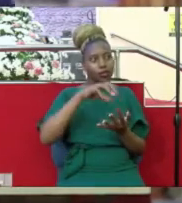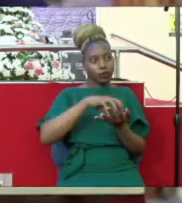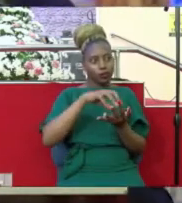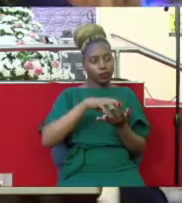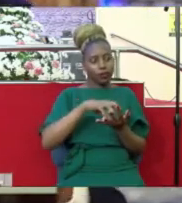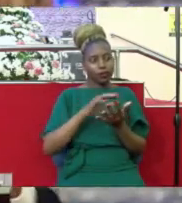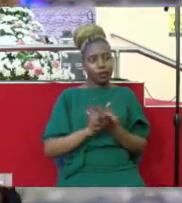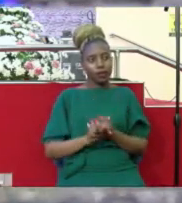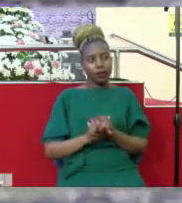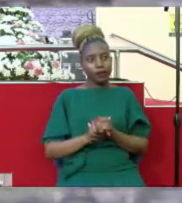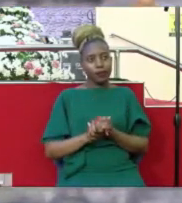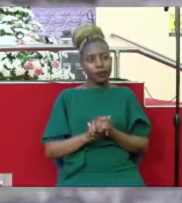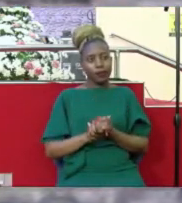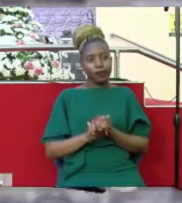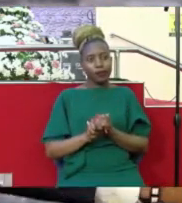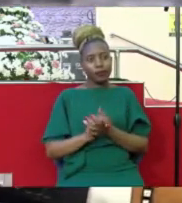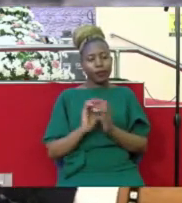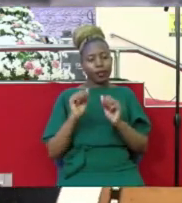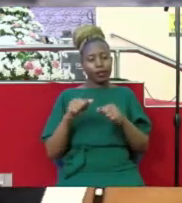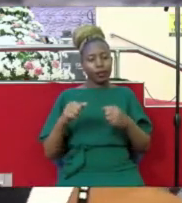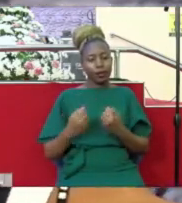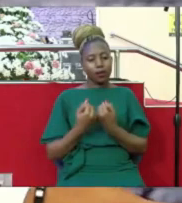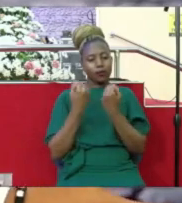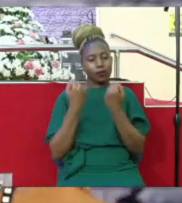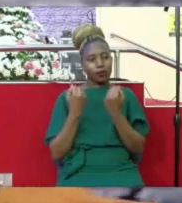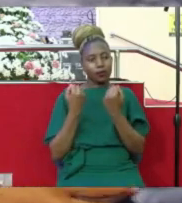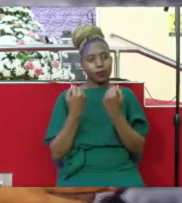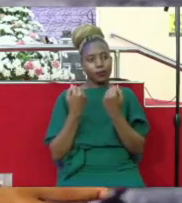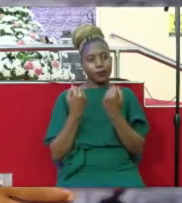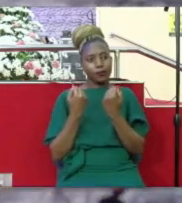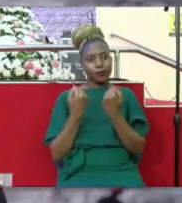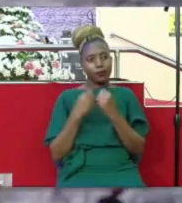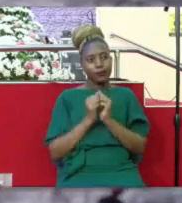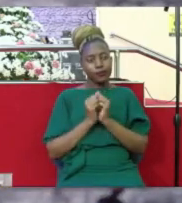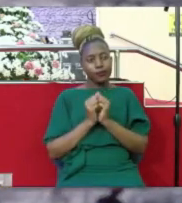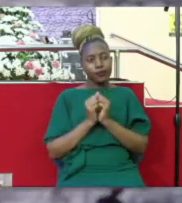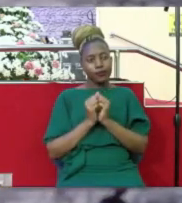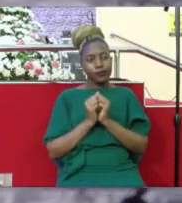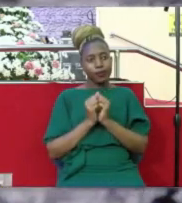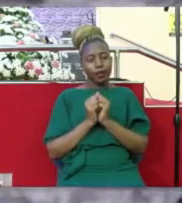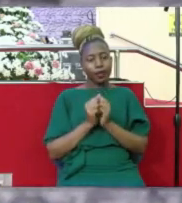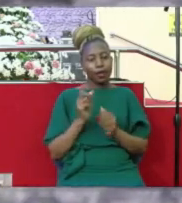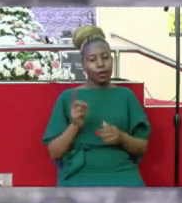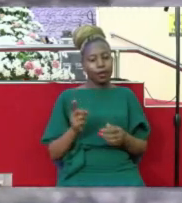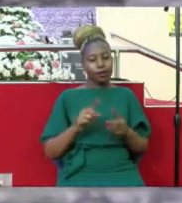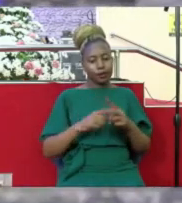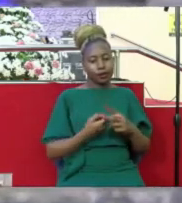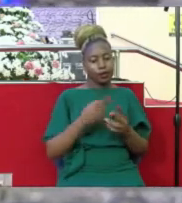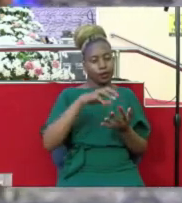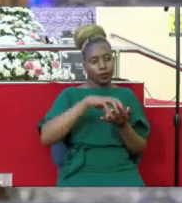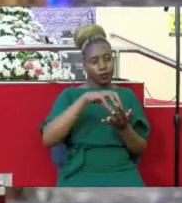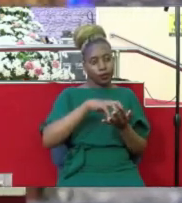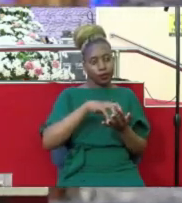hiyo hali ya kuanza. Can unfold. Inaweza ikaonekana na ikadhihirika. In this Genesis moment, katika hali hii